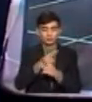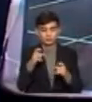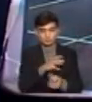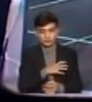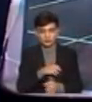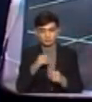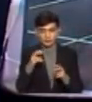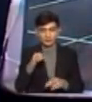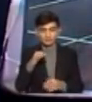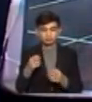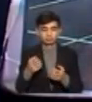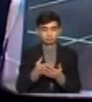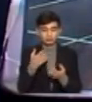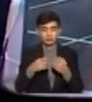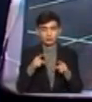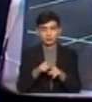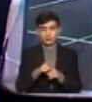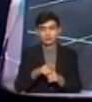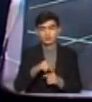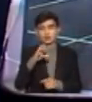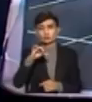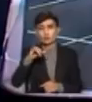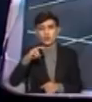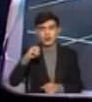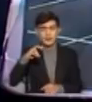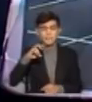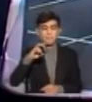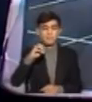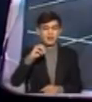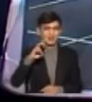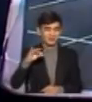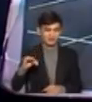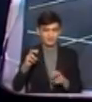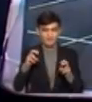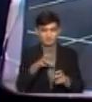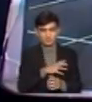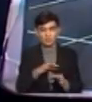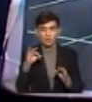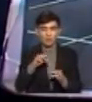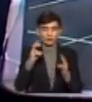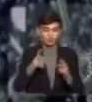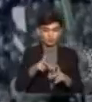Арнайы операцияны Тегеран шейіт болған Сүлеймени деп атады. Адам шығыны туралы ақпарат жоқ.